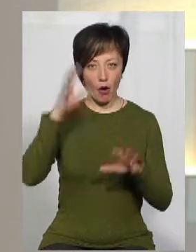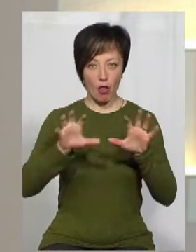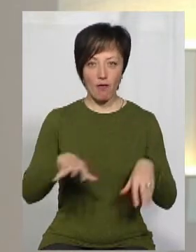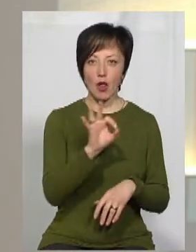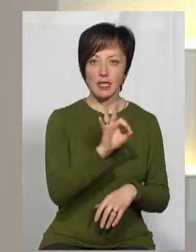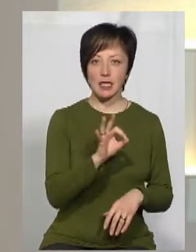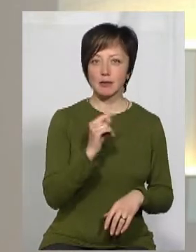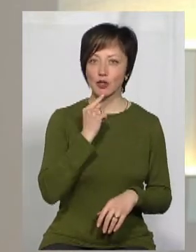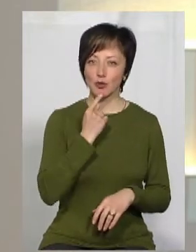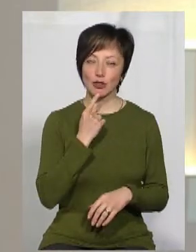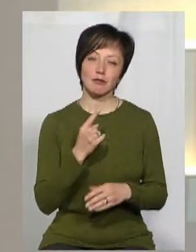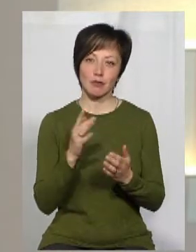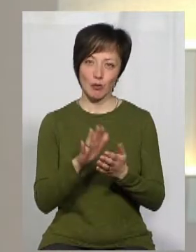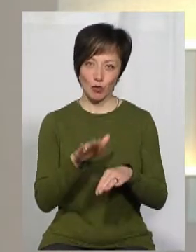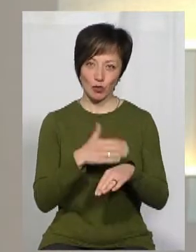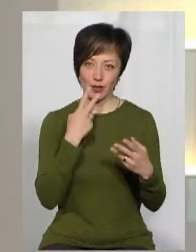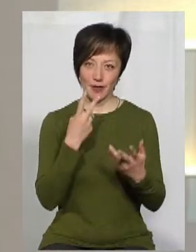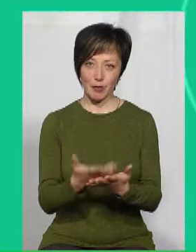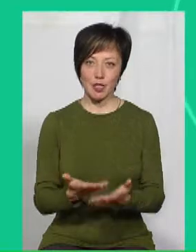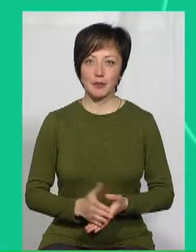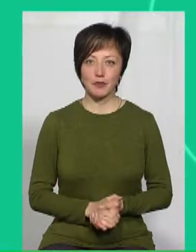головою Олександром Самчишиним. Прошу, дивімось.